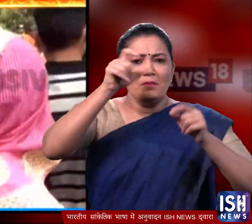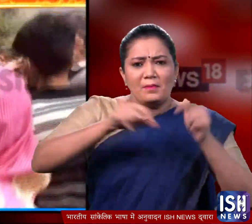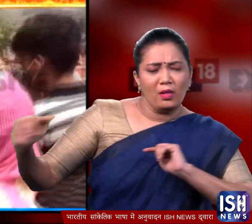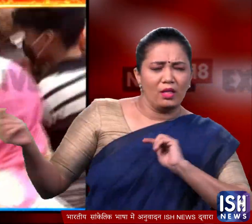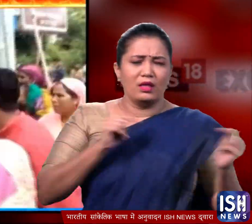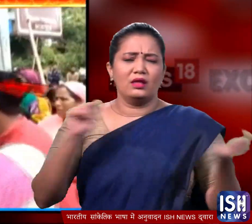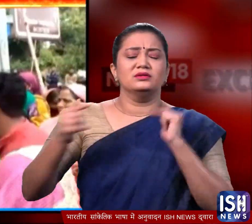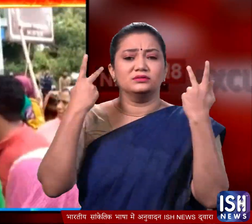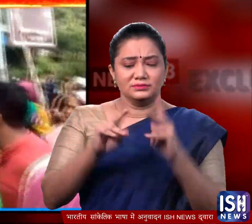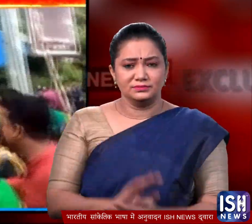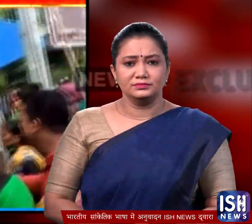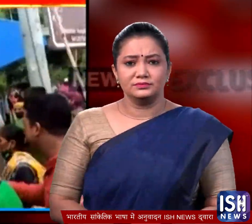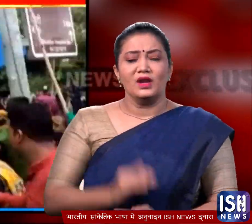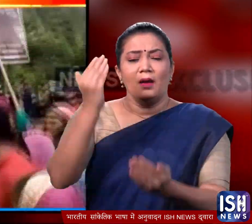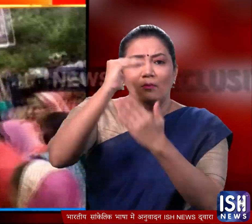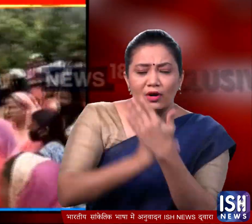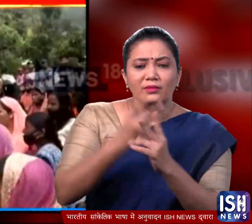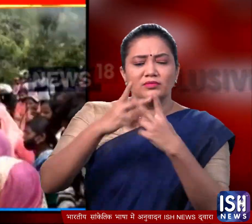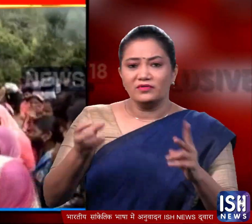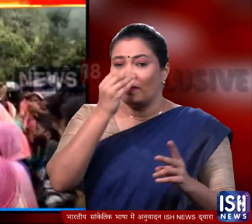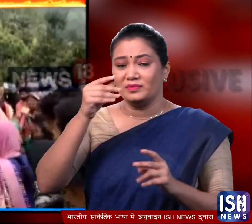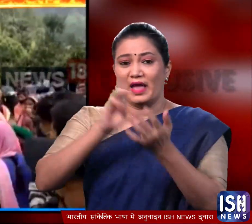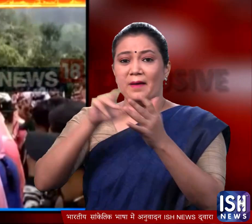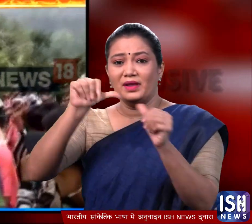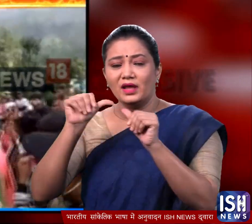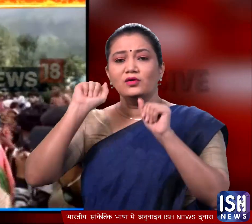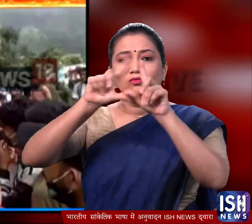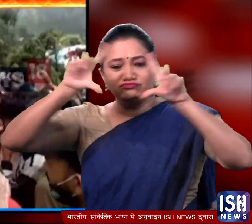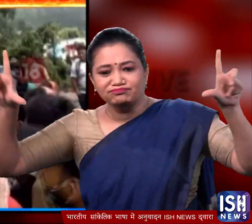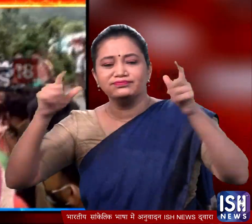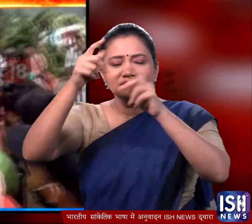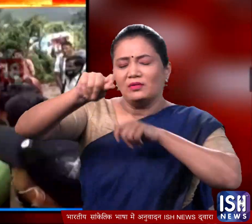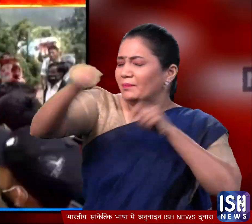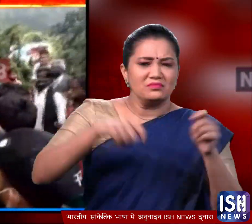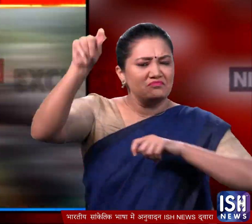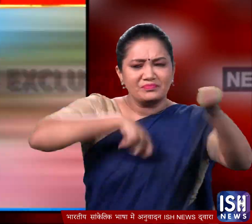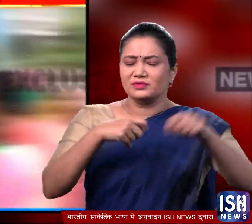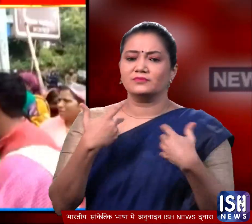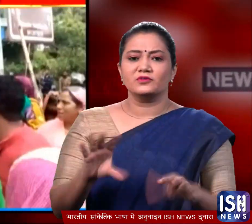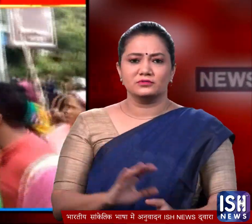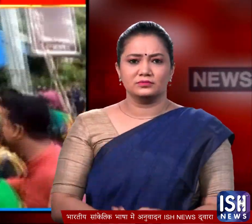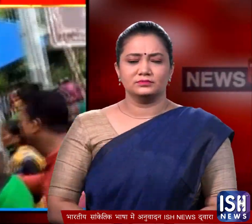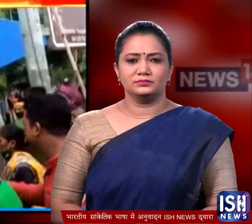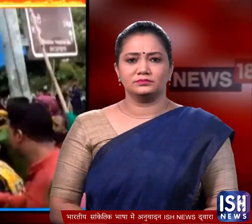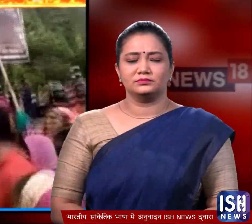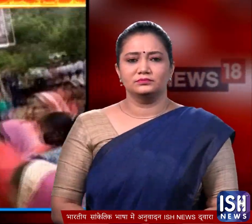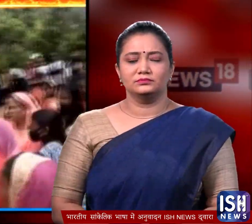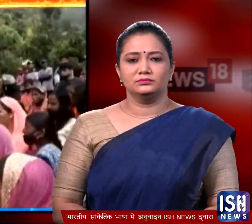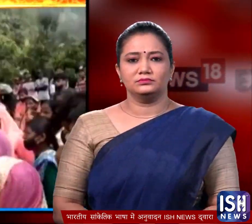भी गुस्से में आ गई। ऐसे में कार्यक्रम में शामिल लोगों ने बीजेपी विधायक के बैनर और पोस्टरों को उखाड़ फेंका।